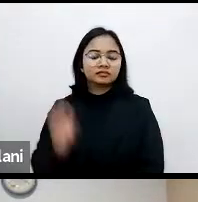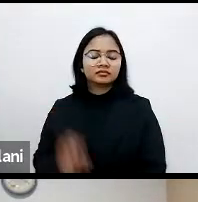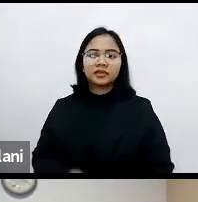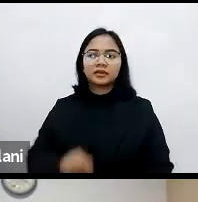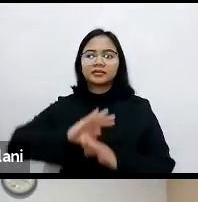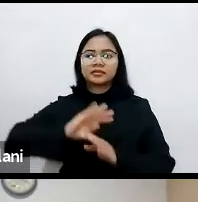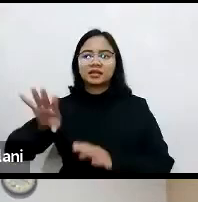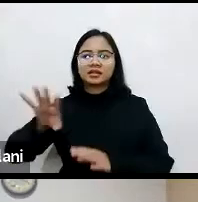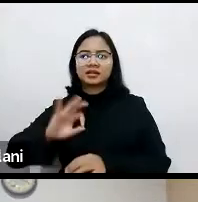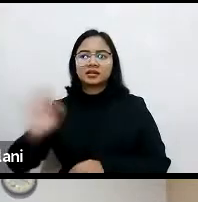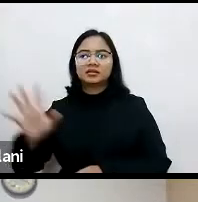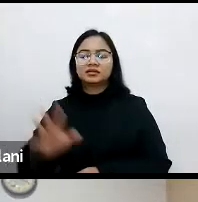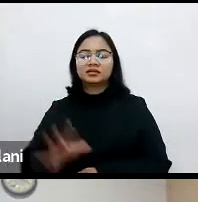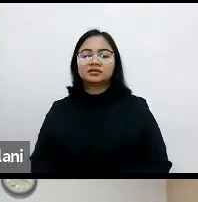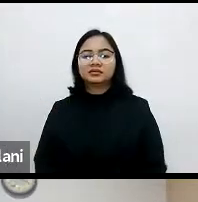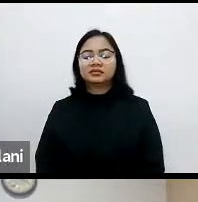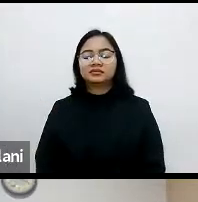tentunya